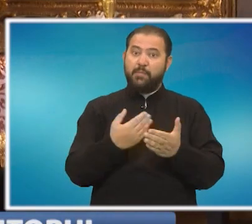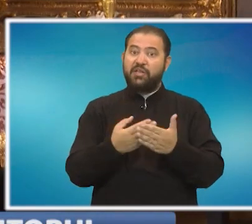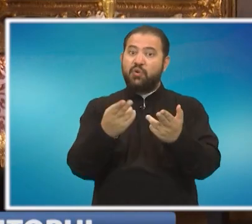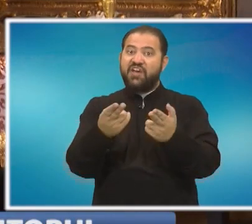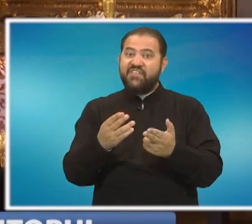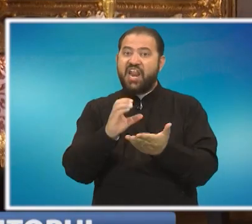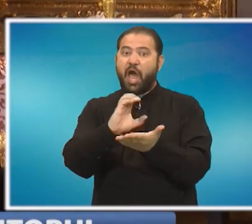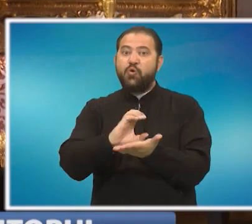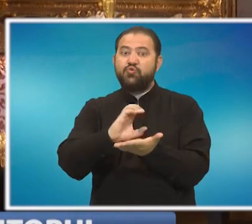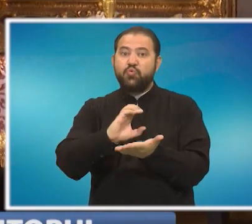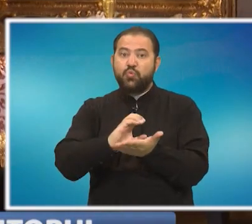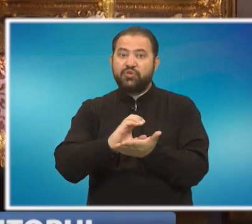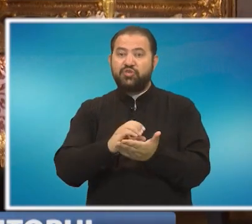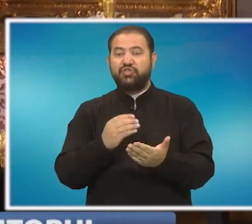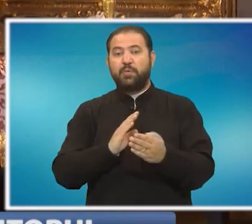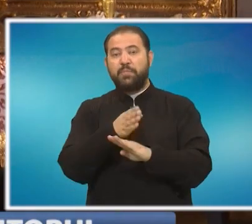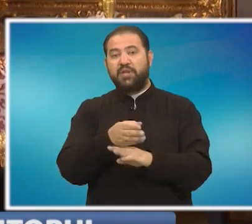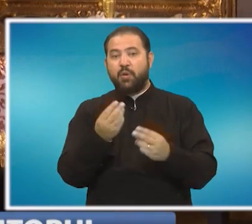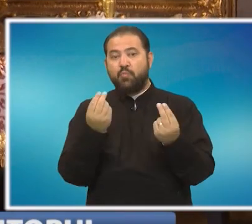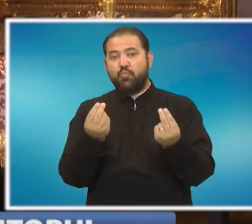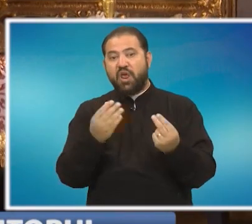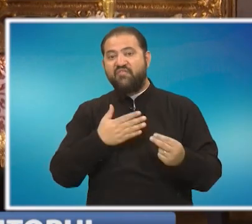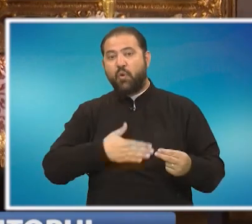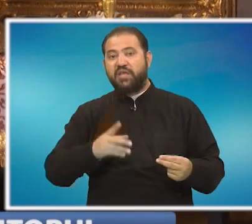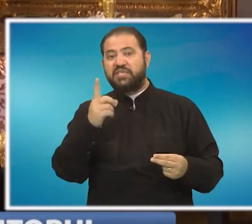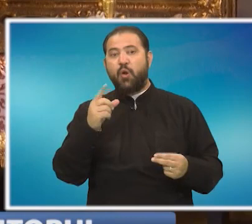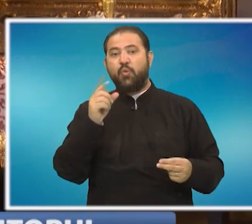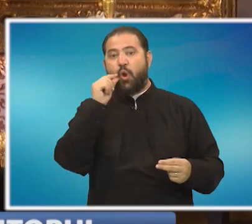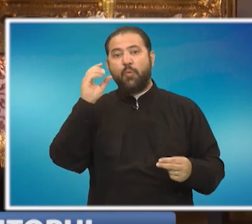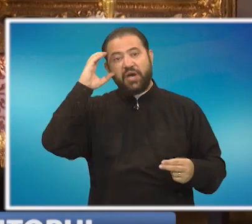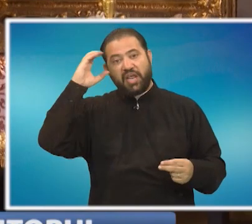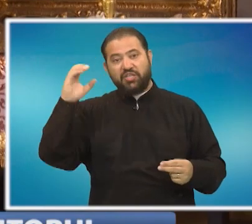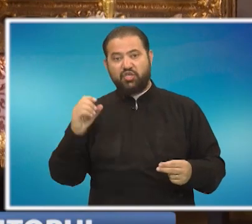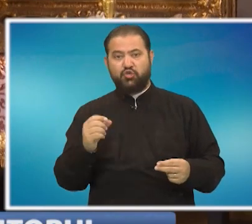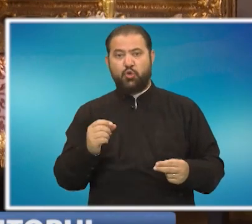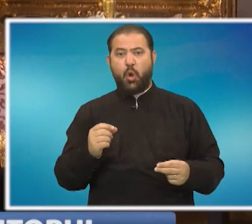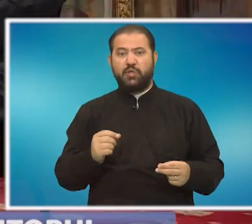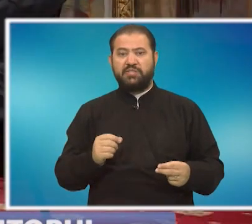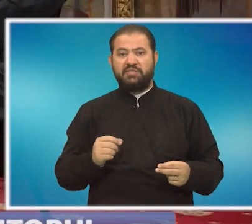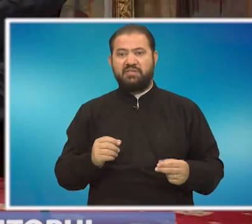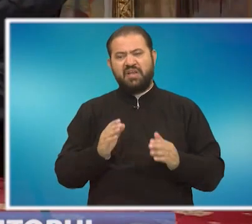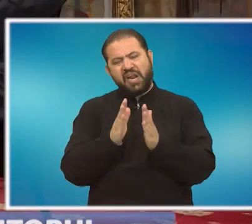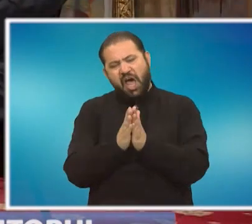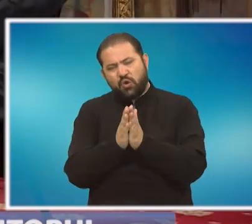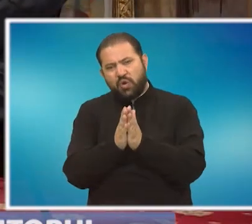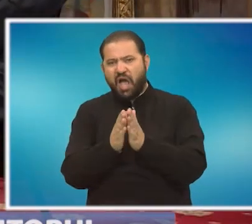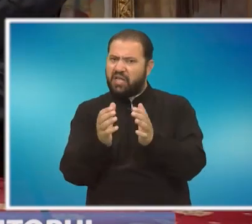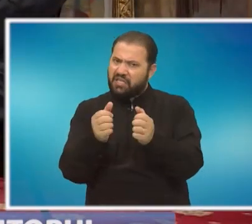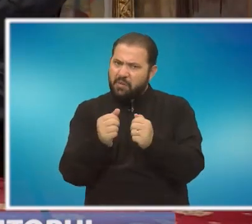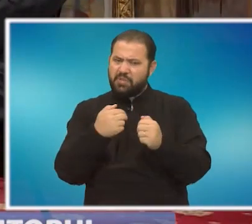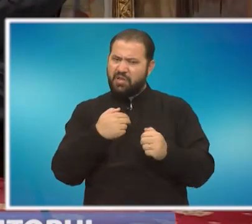prin bunăvoința unui credincios de la București, Hagi Dimitrie, au fost